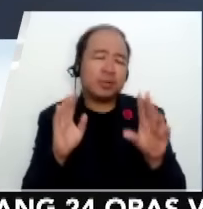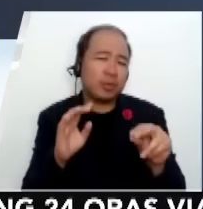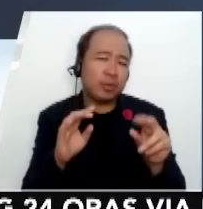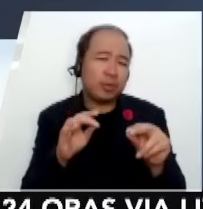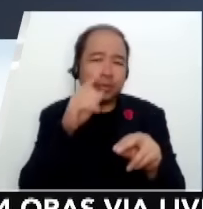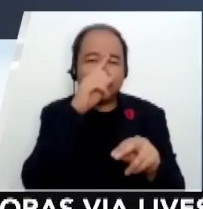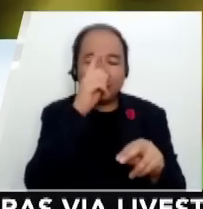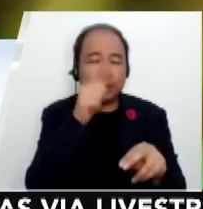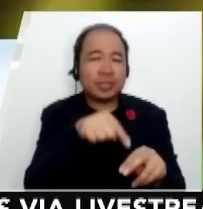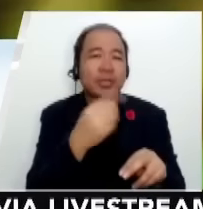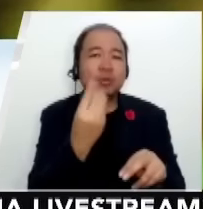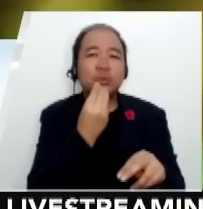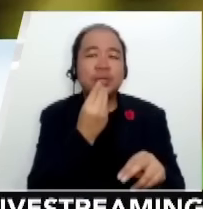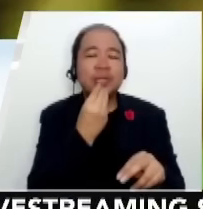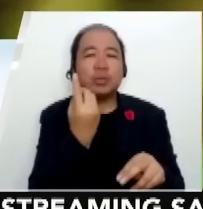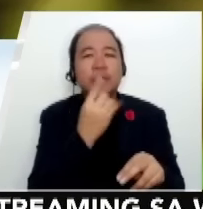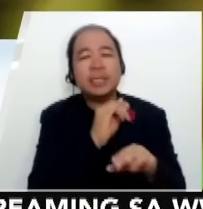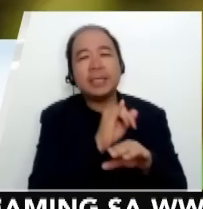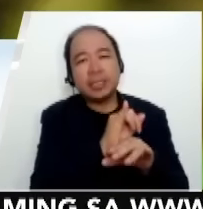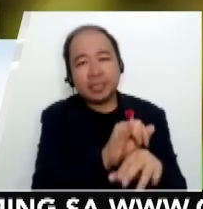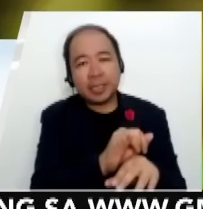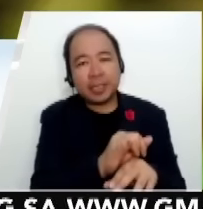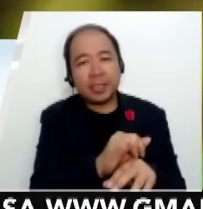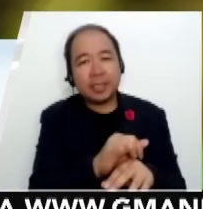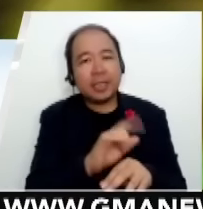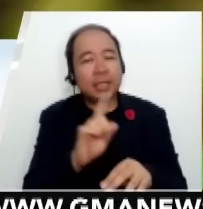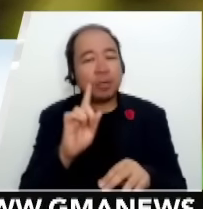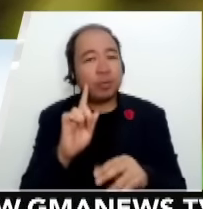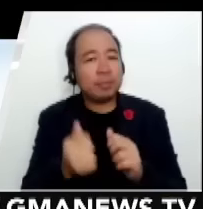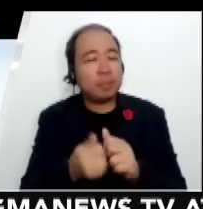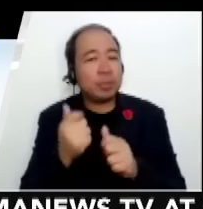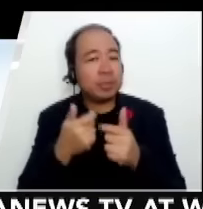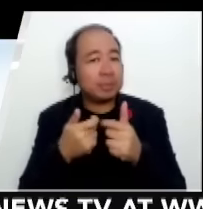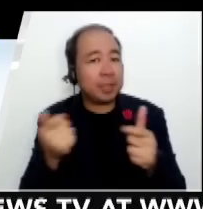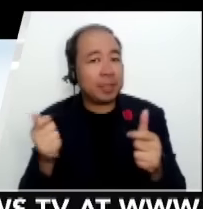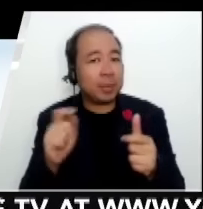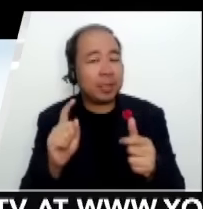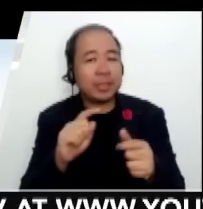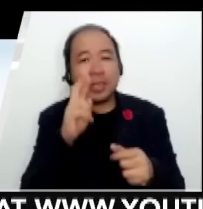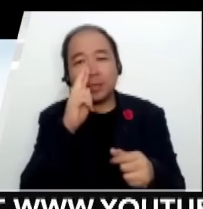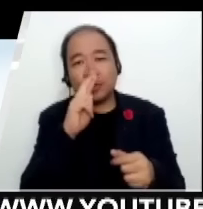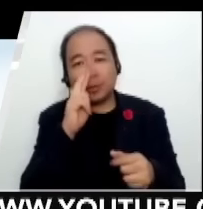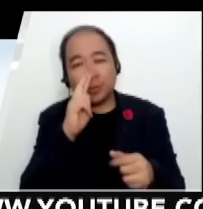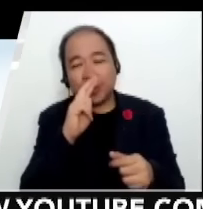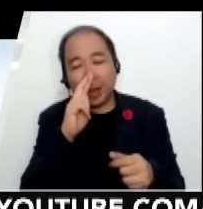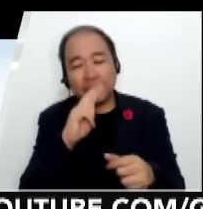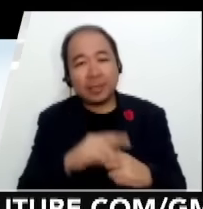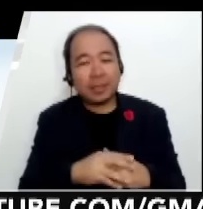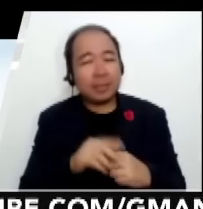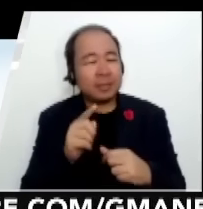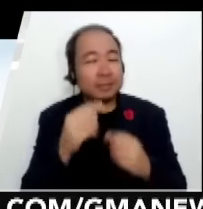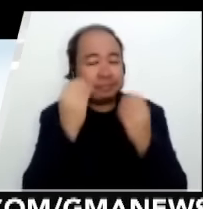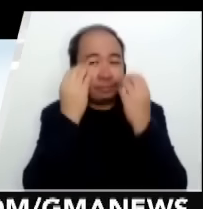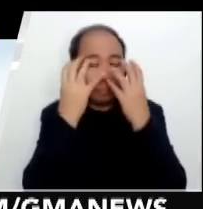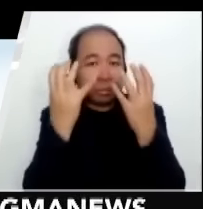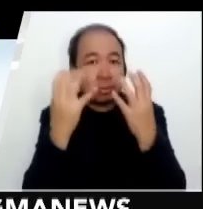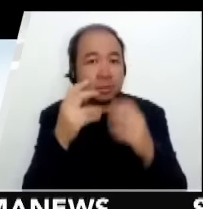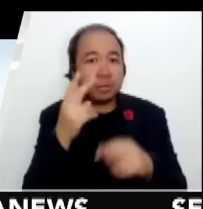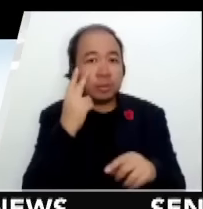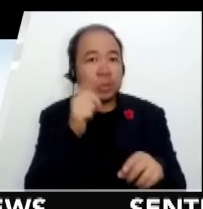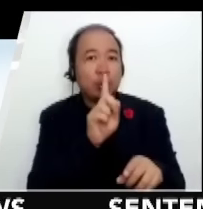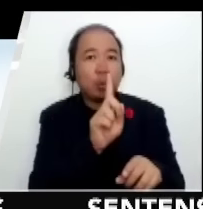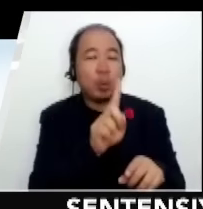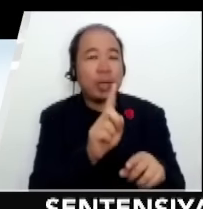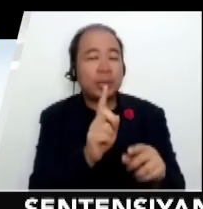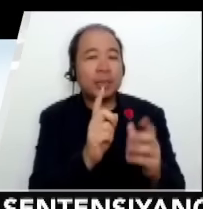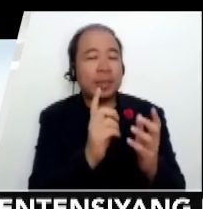ay insekto. At yung pinakang malaki nilang kinakain ay yung daga. Tiyak naman manlalaki ang mga matamin nyo sa carnivorous plant na ito. Ito raw kasi